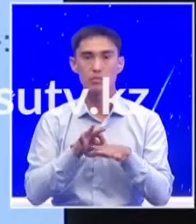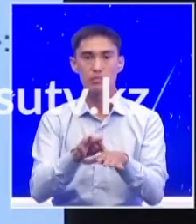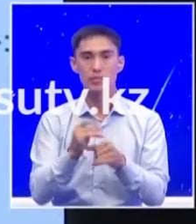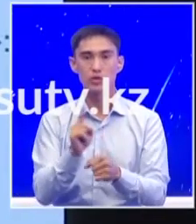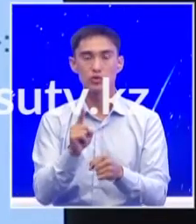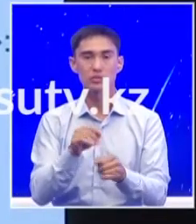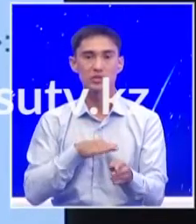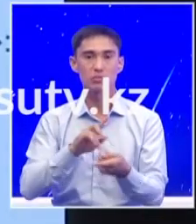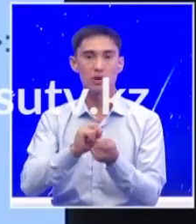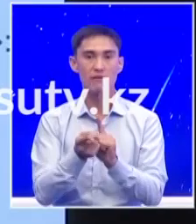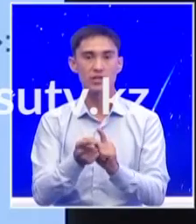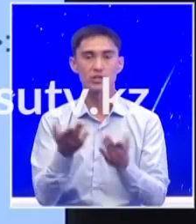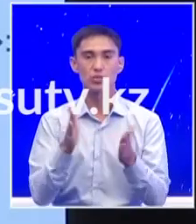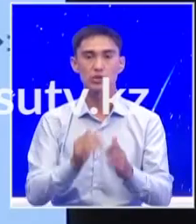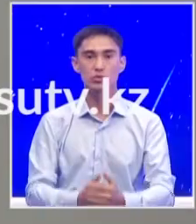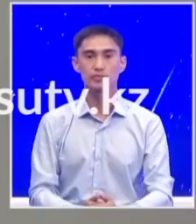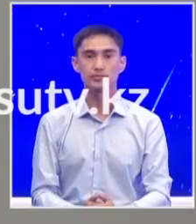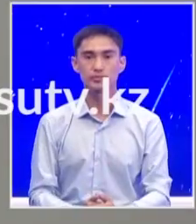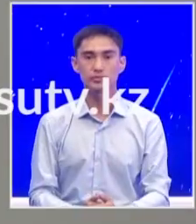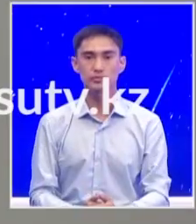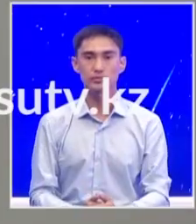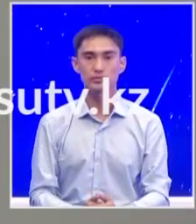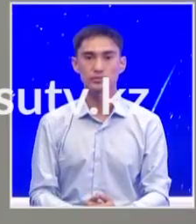меры и исправить ситуацию.